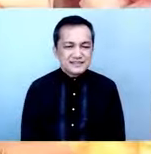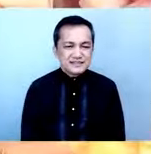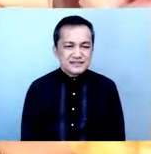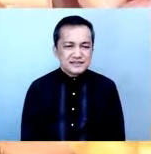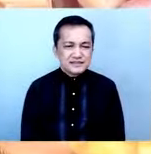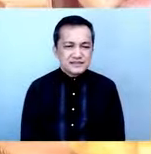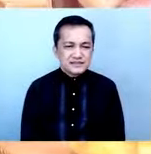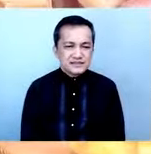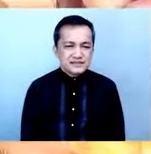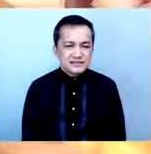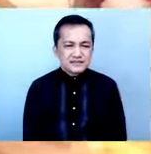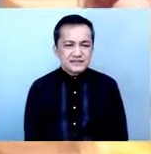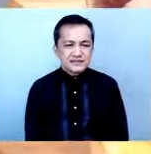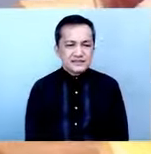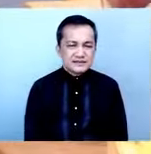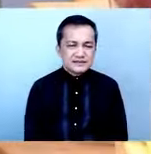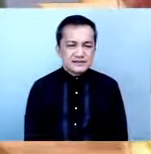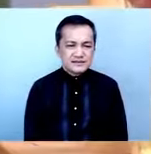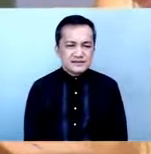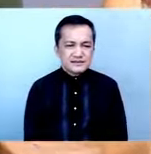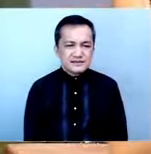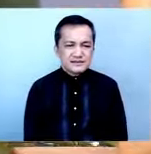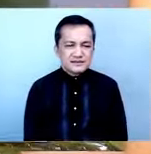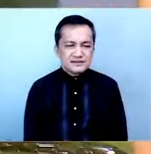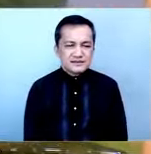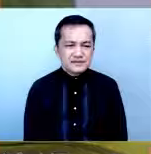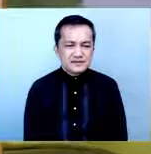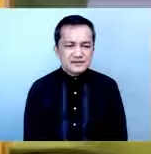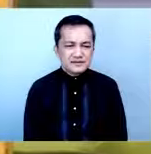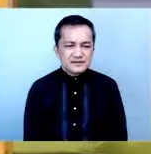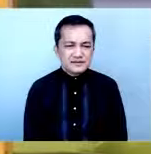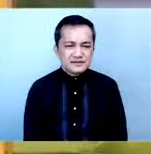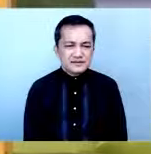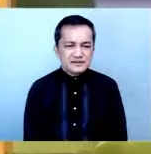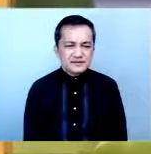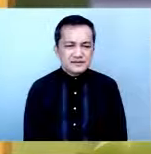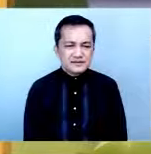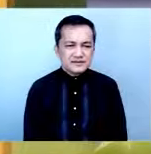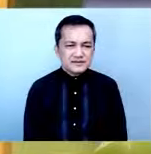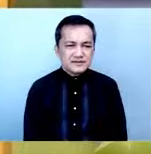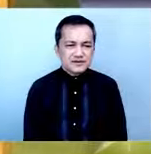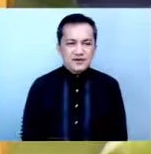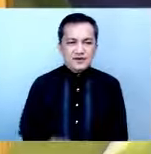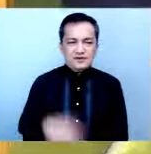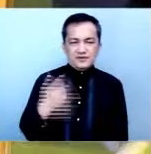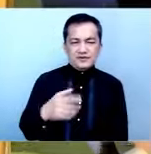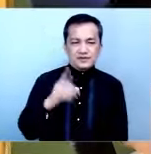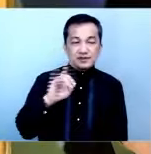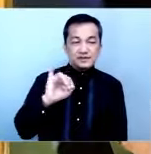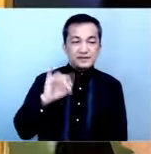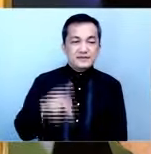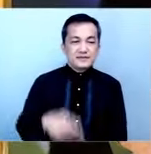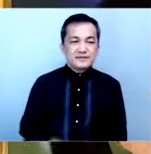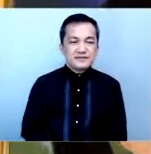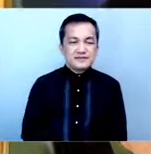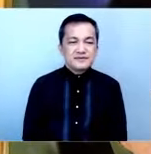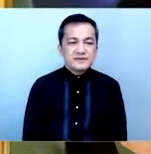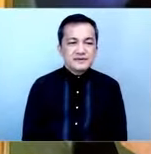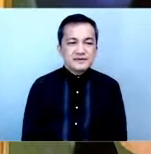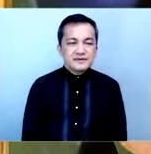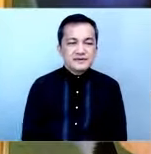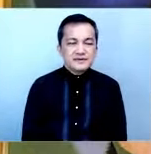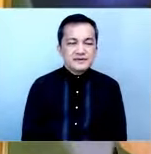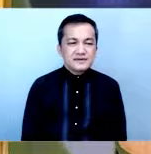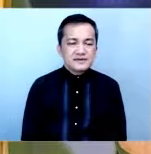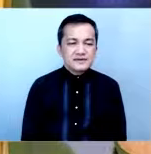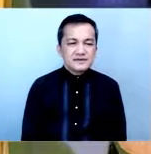mismo na may Himalayan salt. Ah. Kahit sa suha, sarap din ito. Yeah. Full dip na lang natin. Nahiya nga ako na hindi ipo fully dip. Pwede pala. Pwede